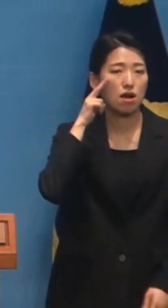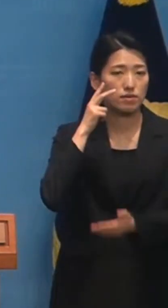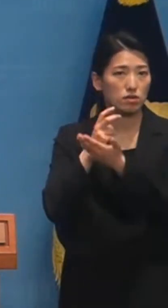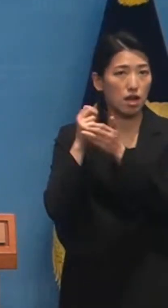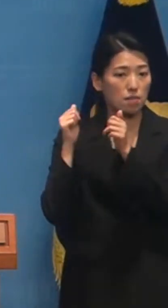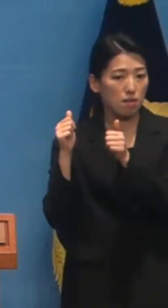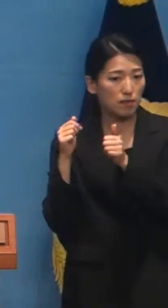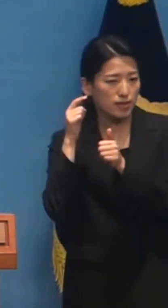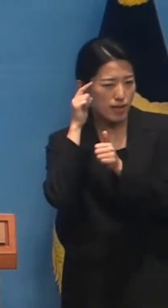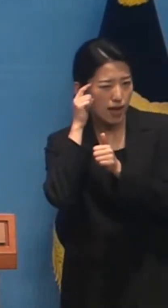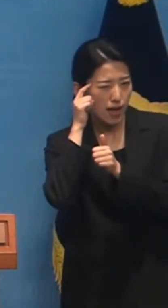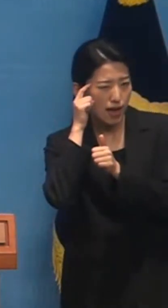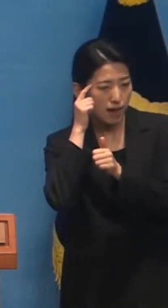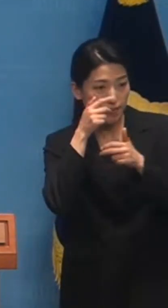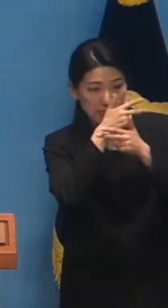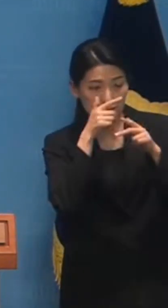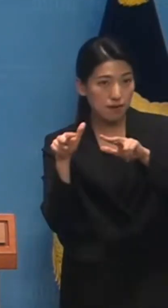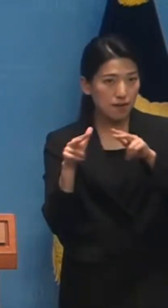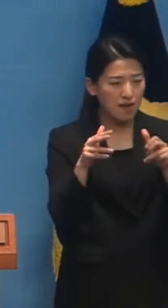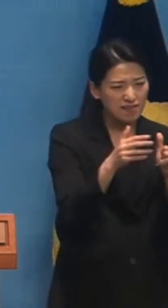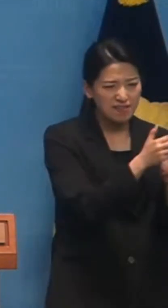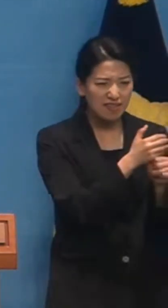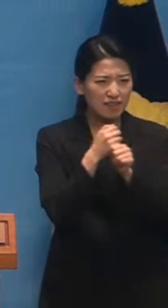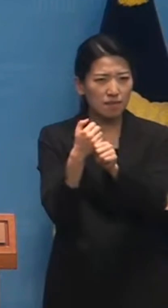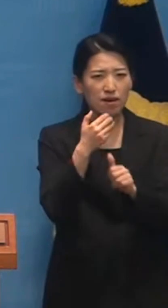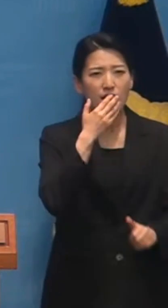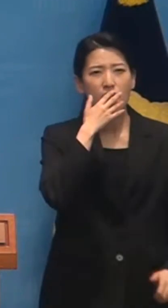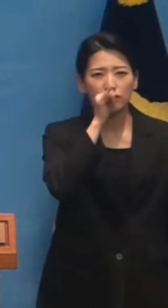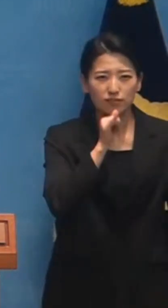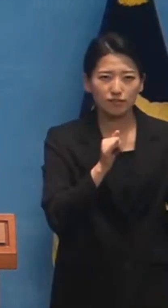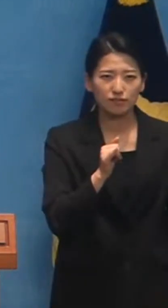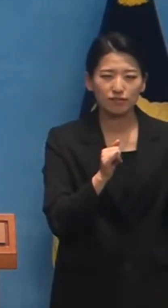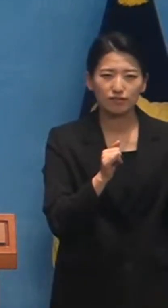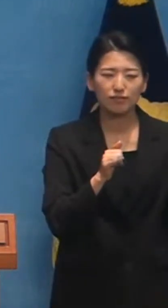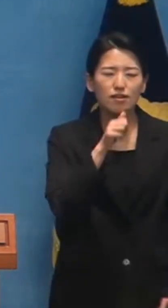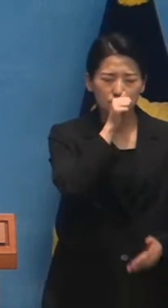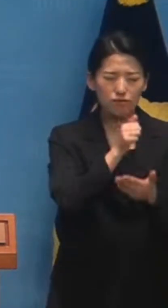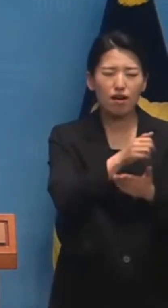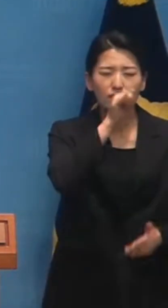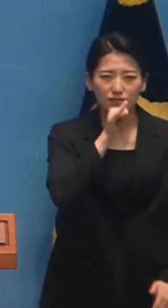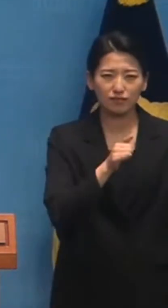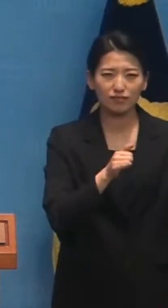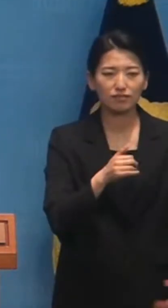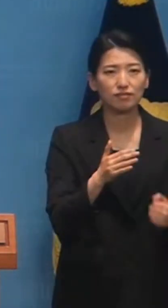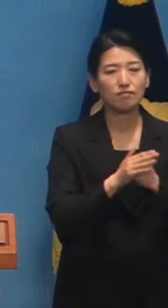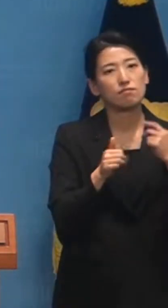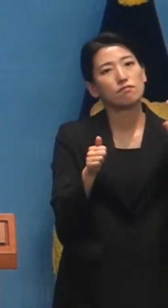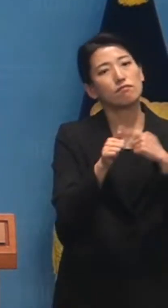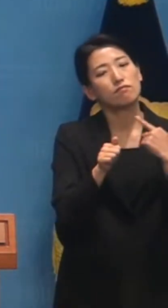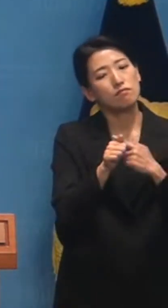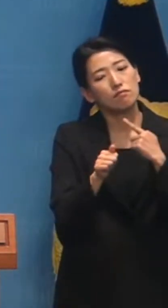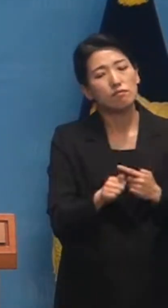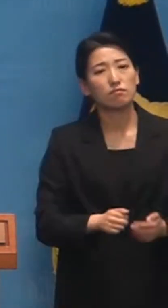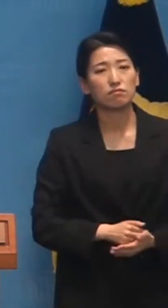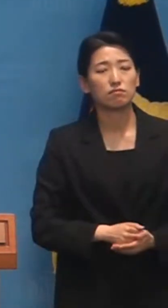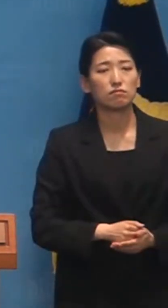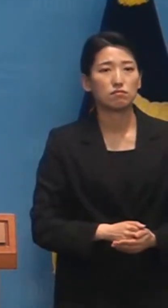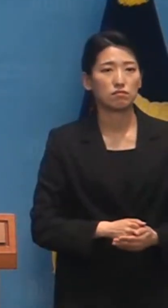사법당국의 의지에 따라 현장에서 체포될 수 있다는 발언 등으로 이재명 후보를 비방하고